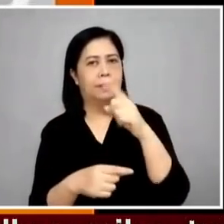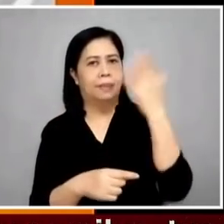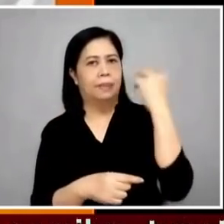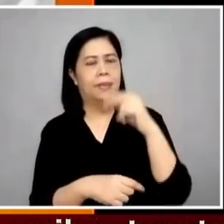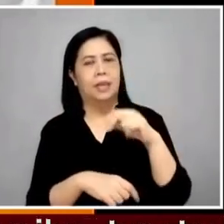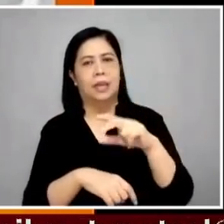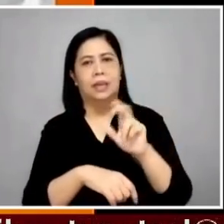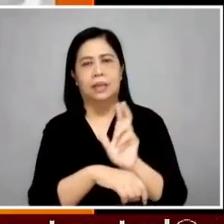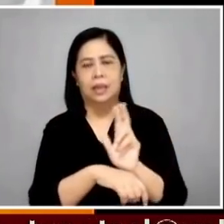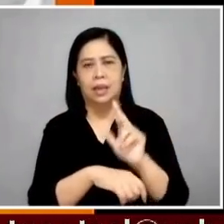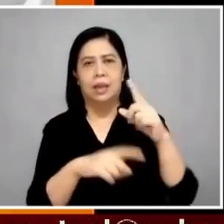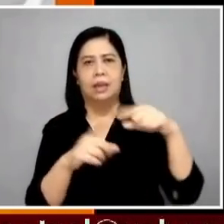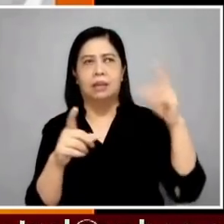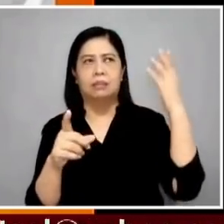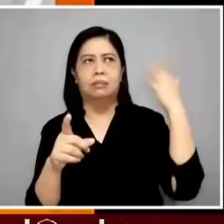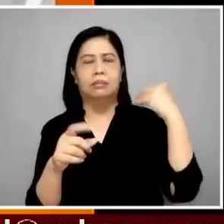City